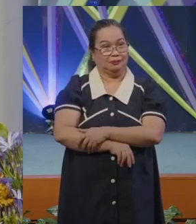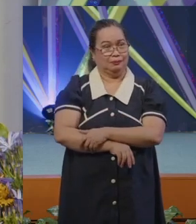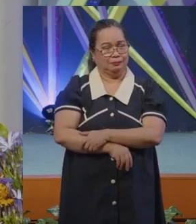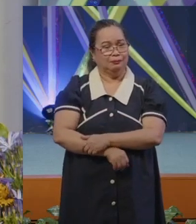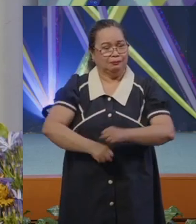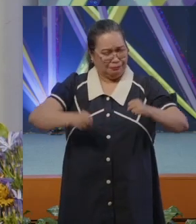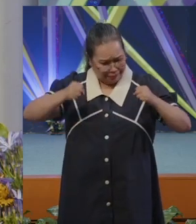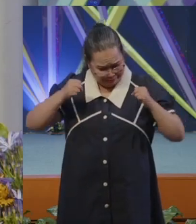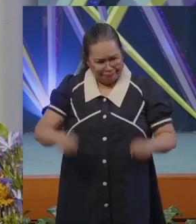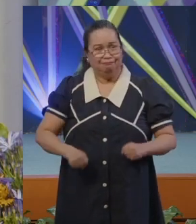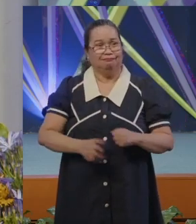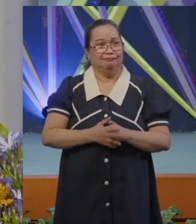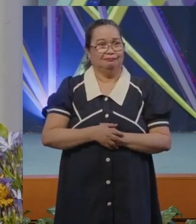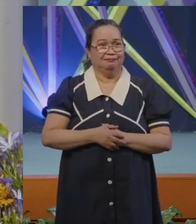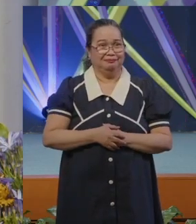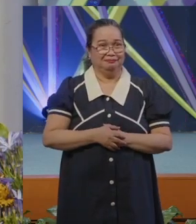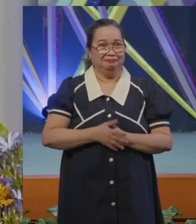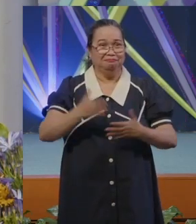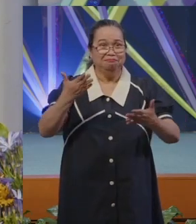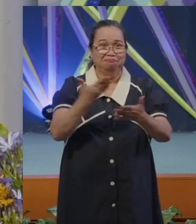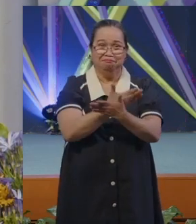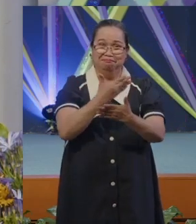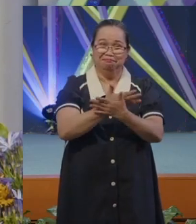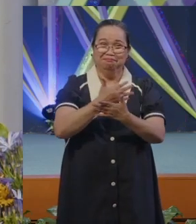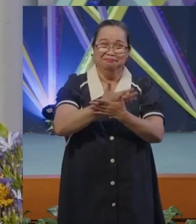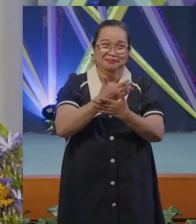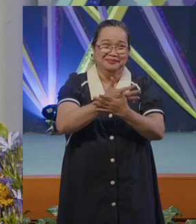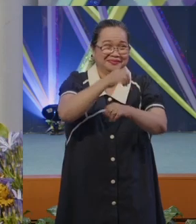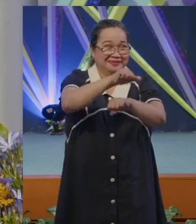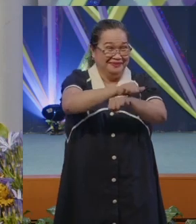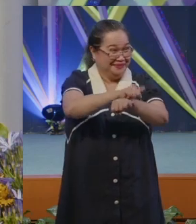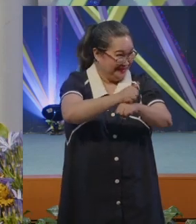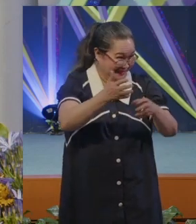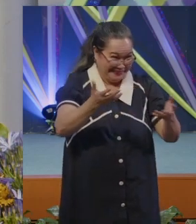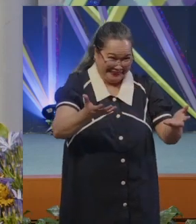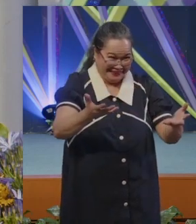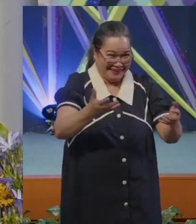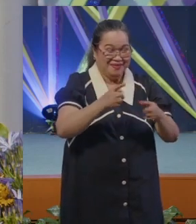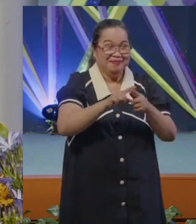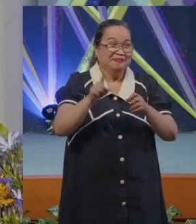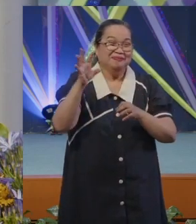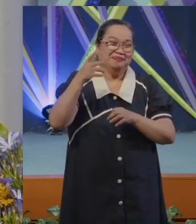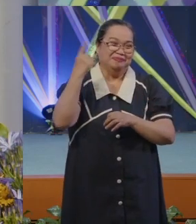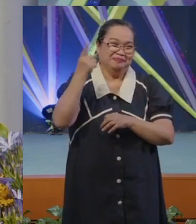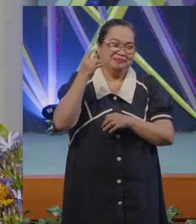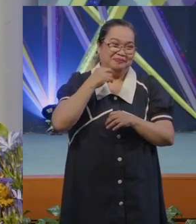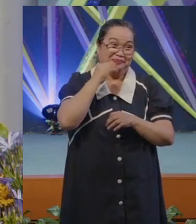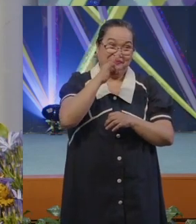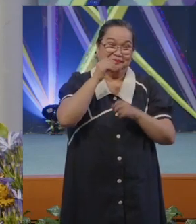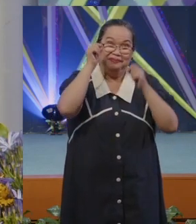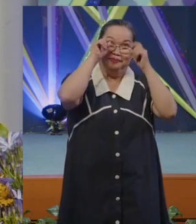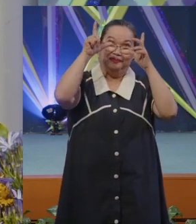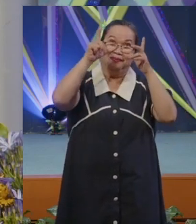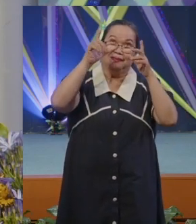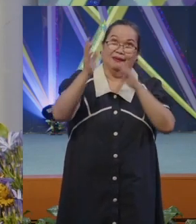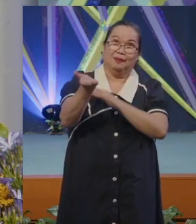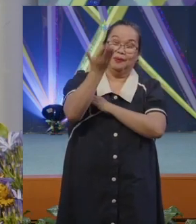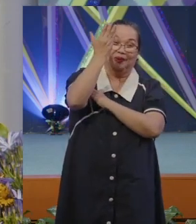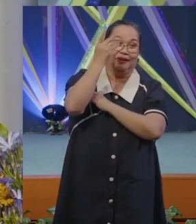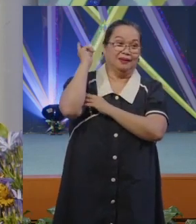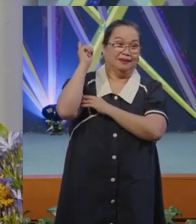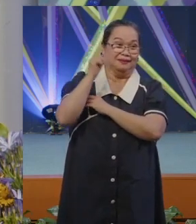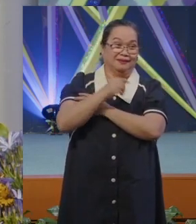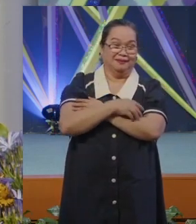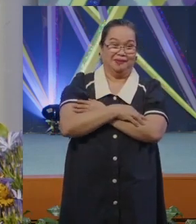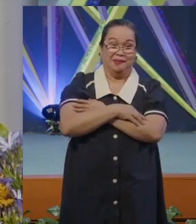ako magbigay ng isa pa pang bagong karir. Di ba? Pero madalas, kuminsan, paggising ko sa umaga,